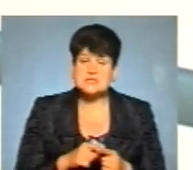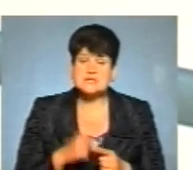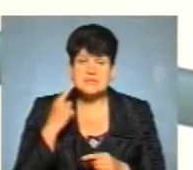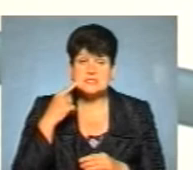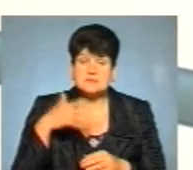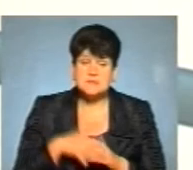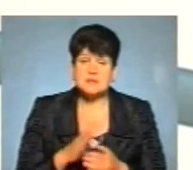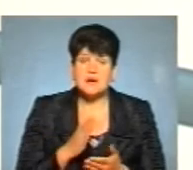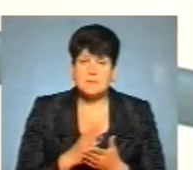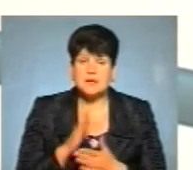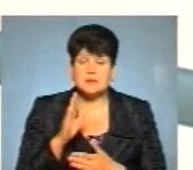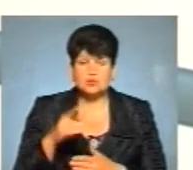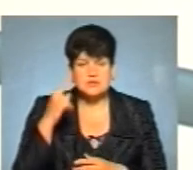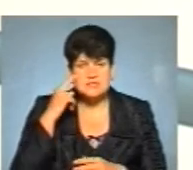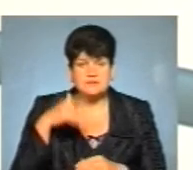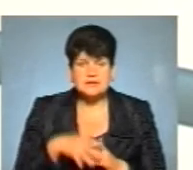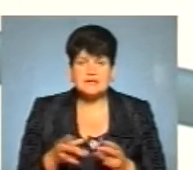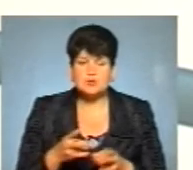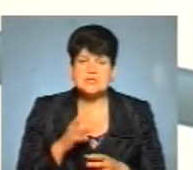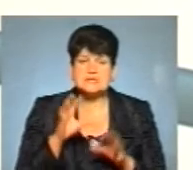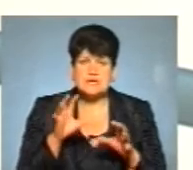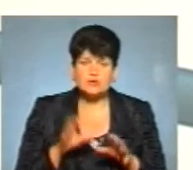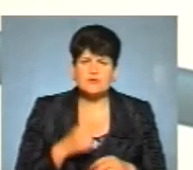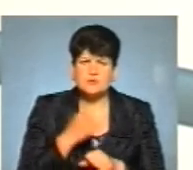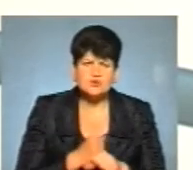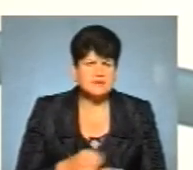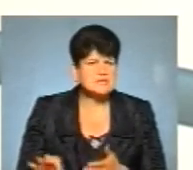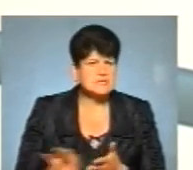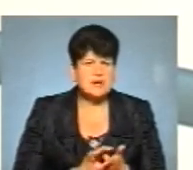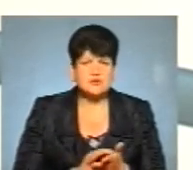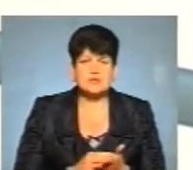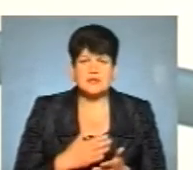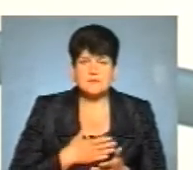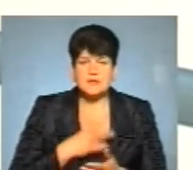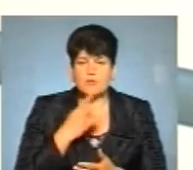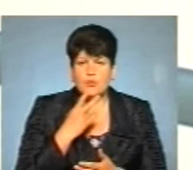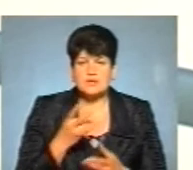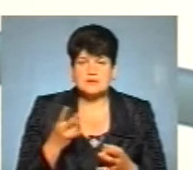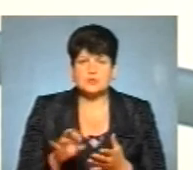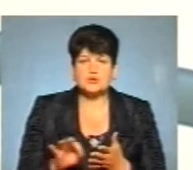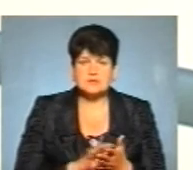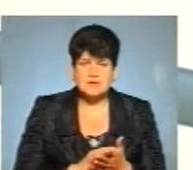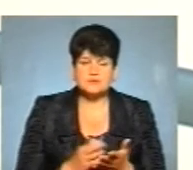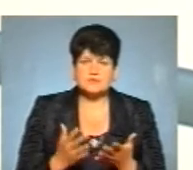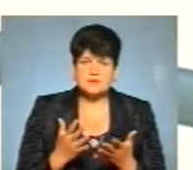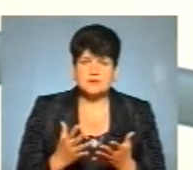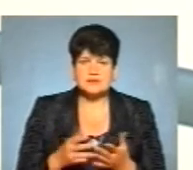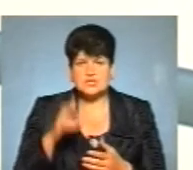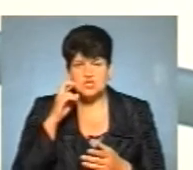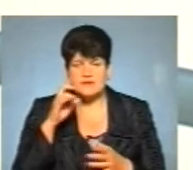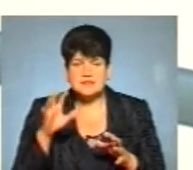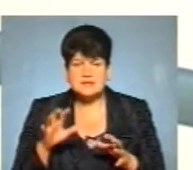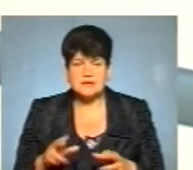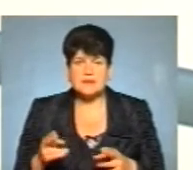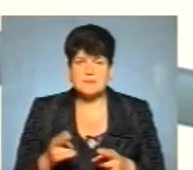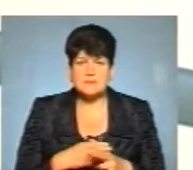над цим треба було законодавчо працювати одразу. Як на мій погляд, варто було одразу визначати державний статус і